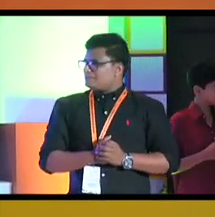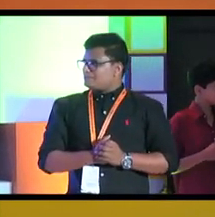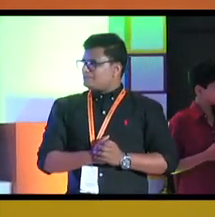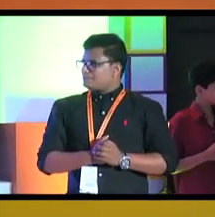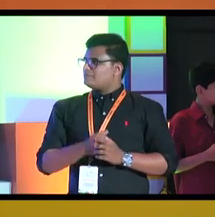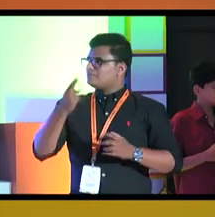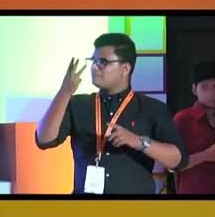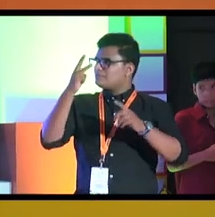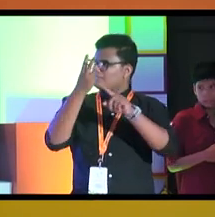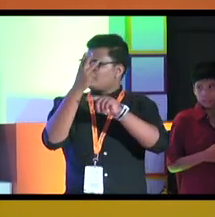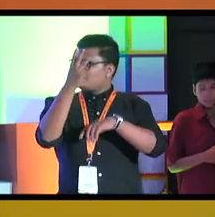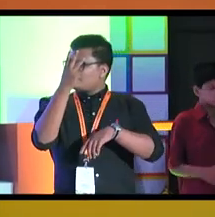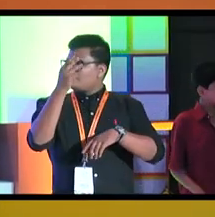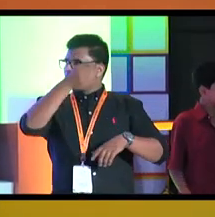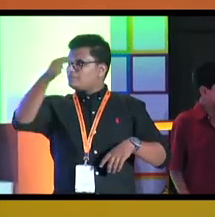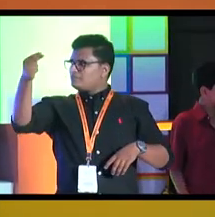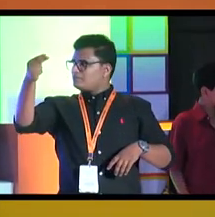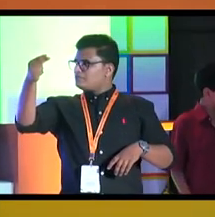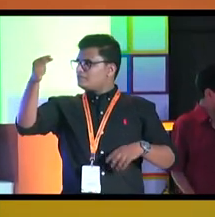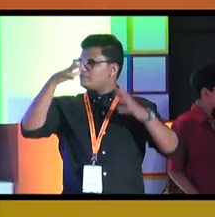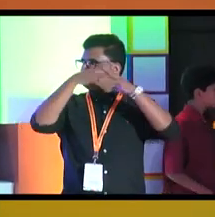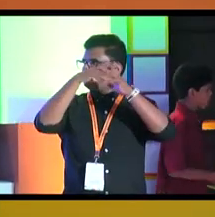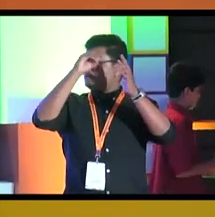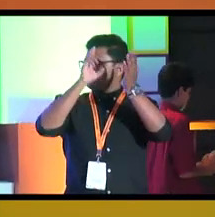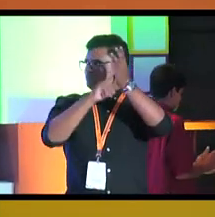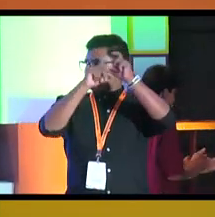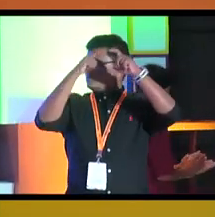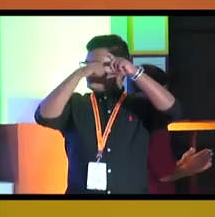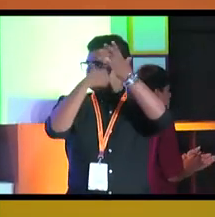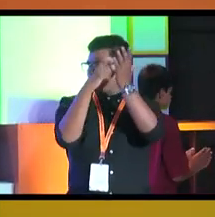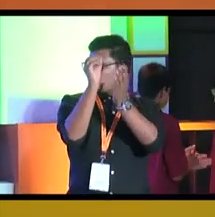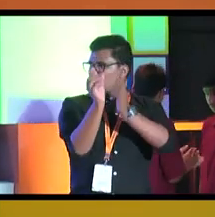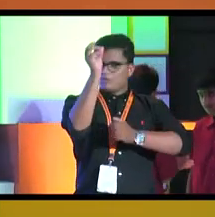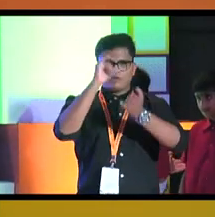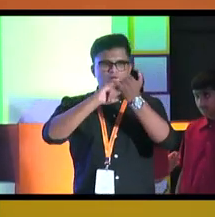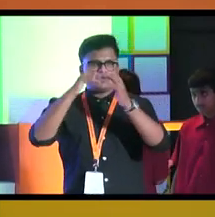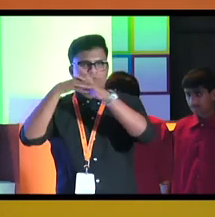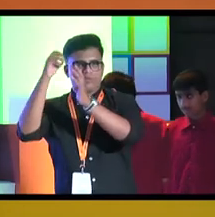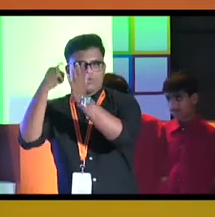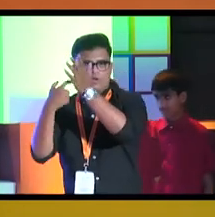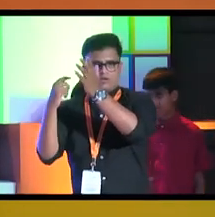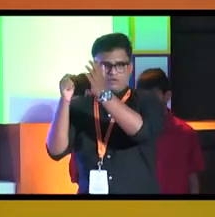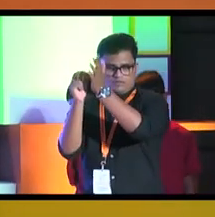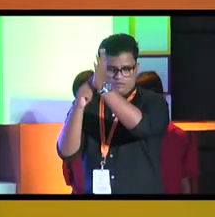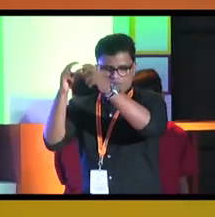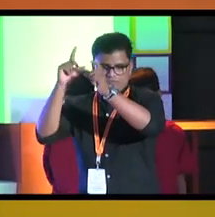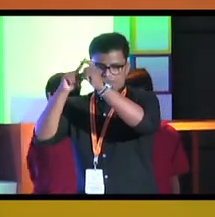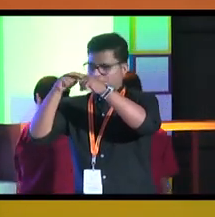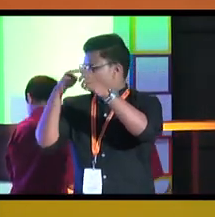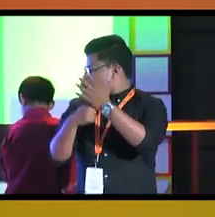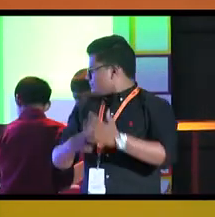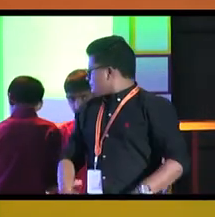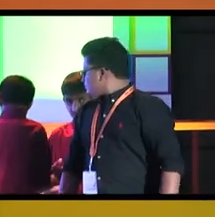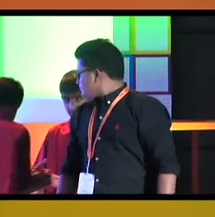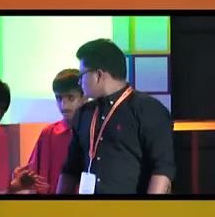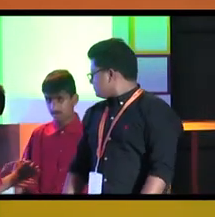नंबर 3 है, उसका नाम है वंडरस वंडर. जी हाँ, इसके लिए मुझे एक नया शब्द ही गढ़ना पड़ा,